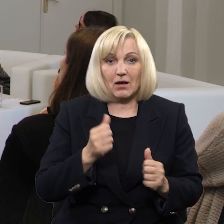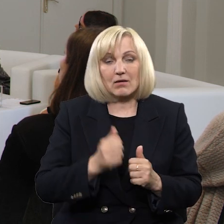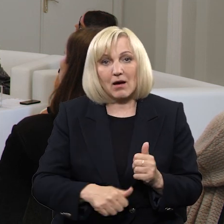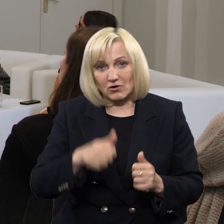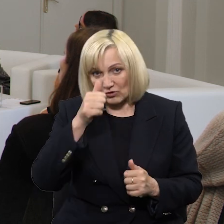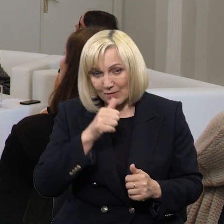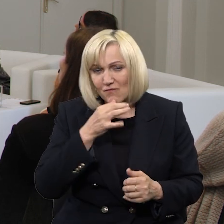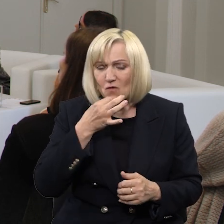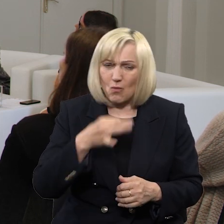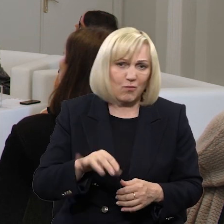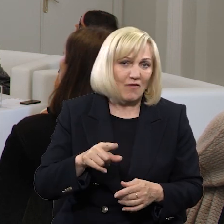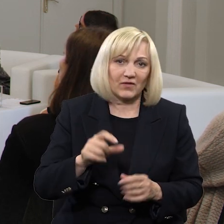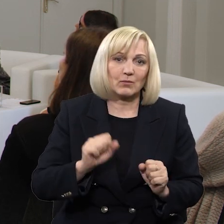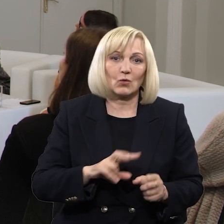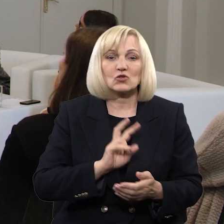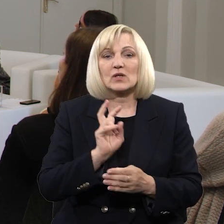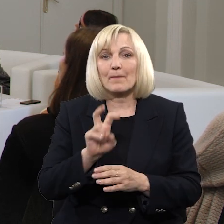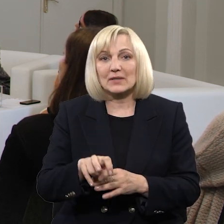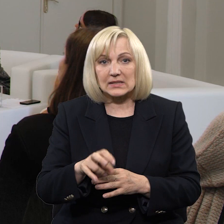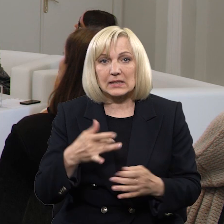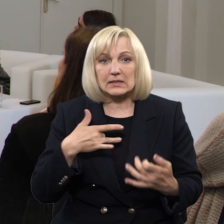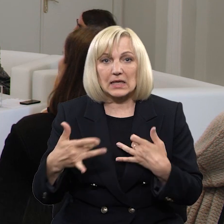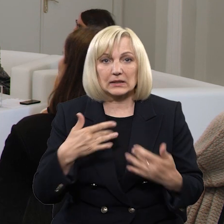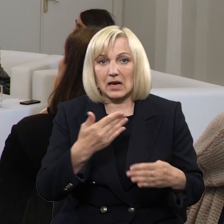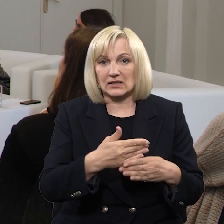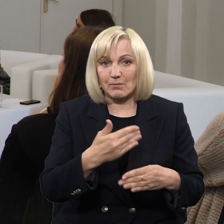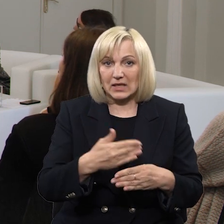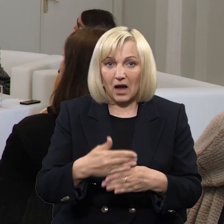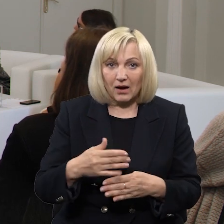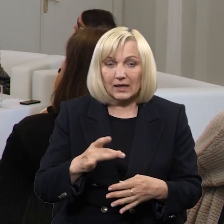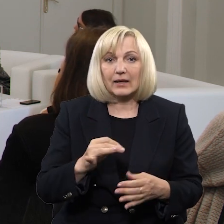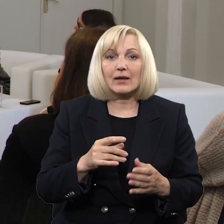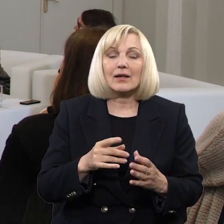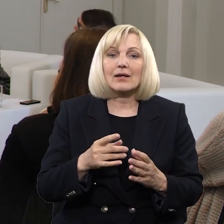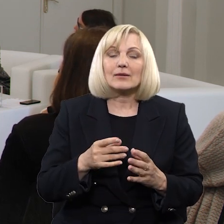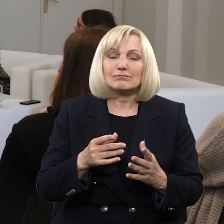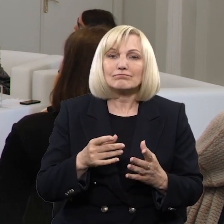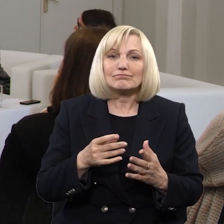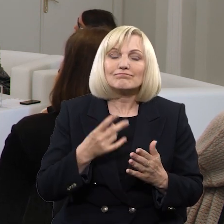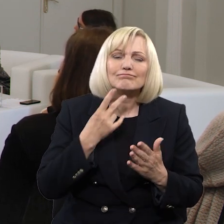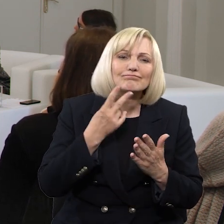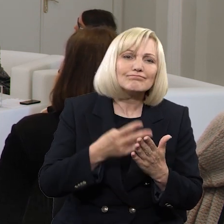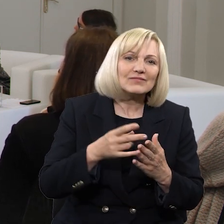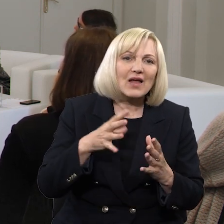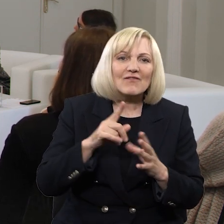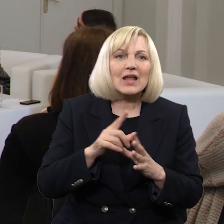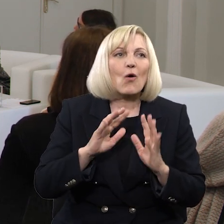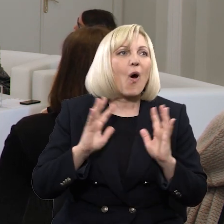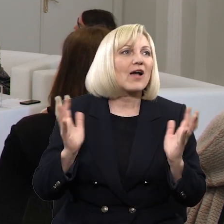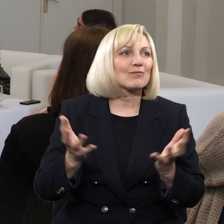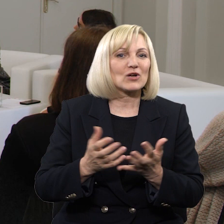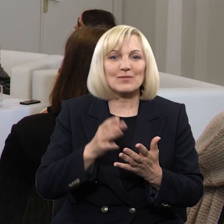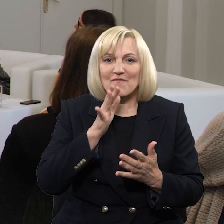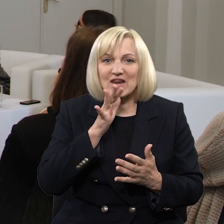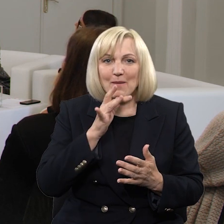каждый месяц в любой месяц вы можете посетить театральные спектакли погрузившись ну скажем так в